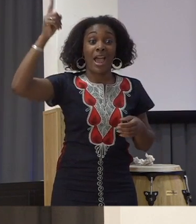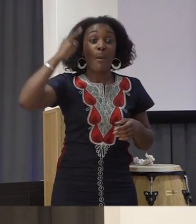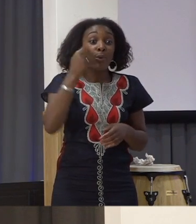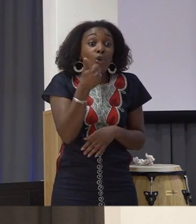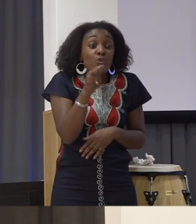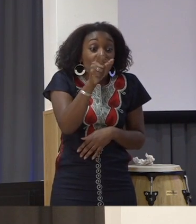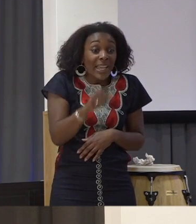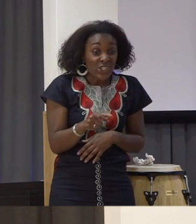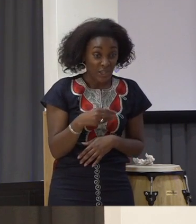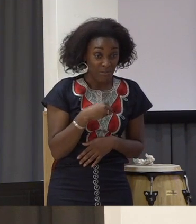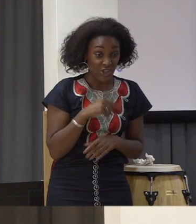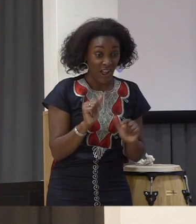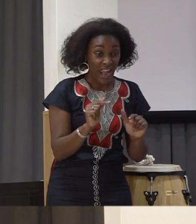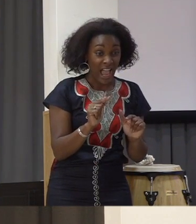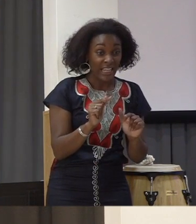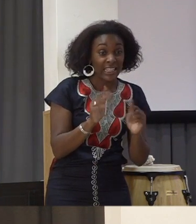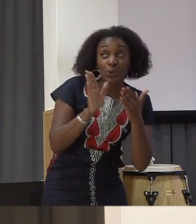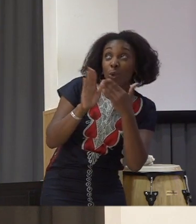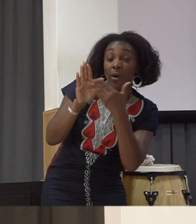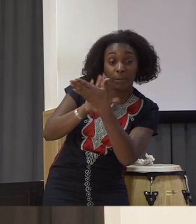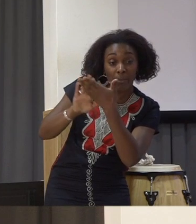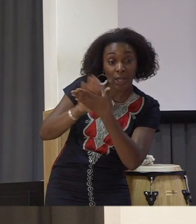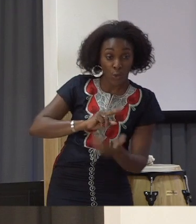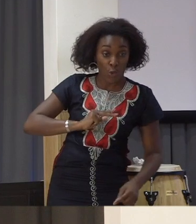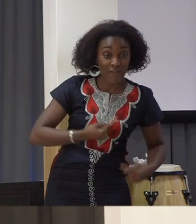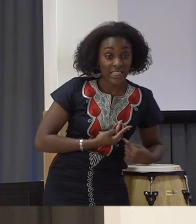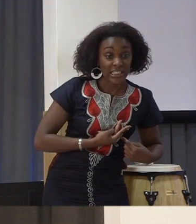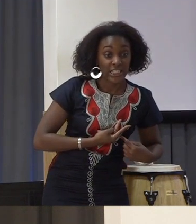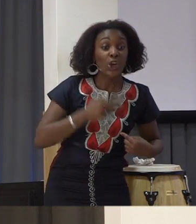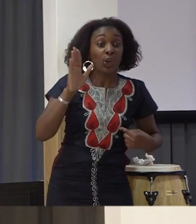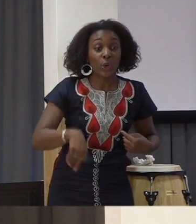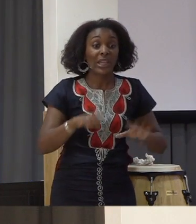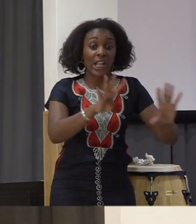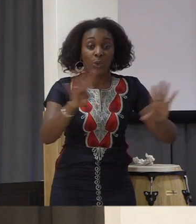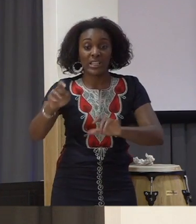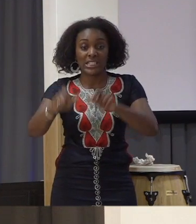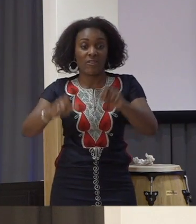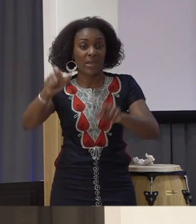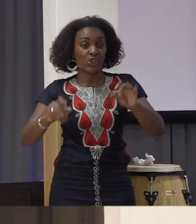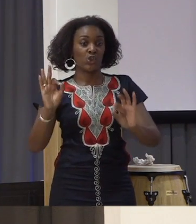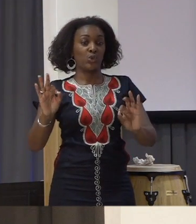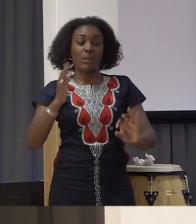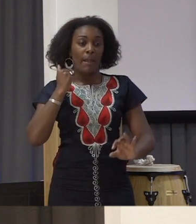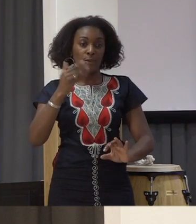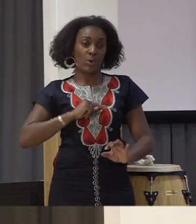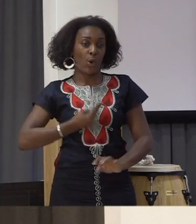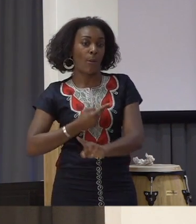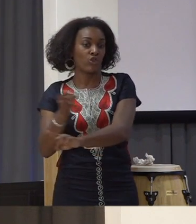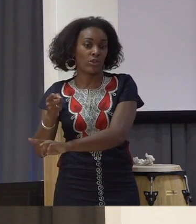seul pécheur qui se repent que pour 99 justes qui n'ont pas besoin de repentance.